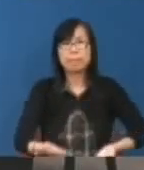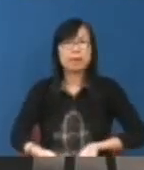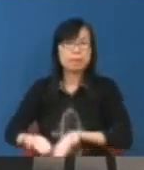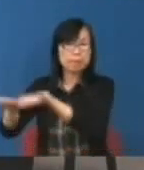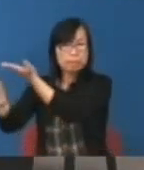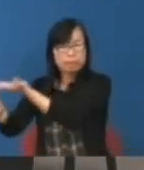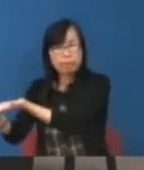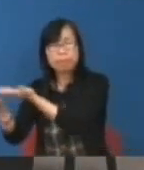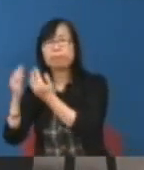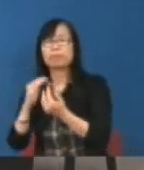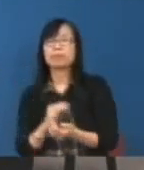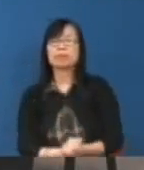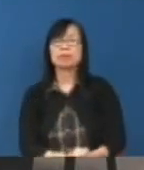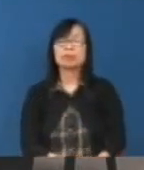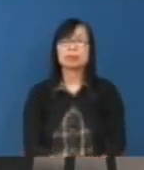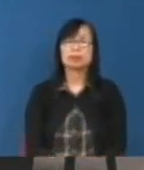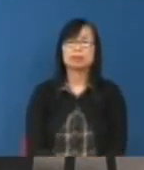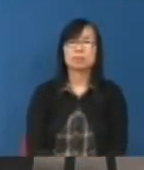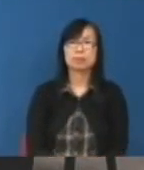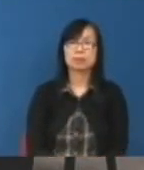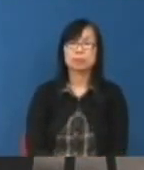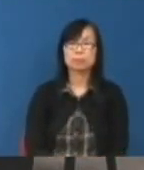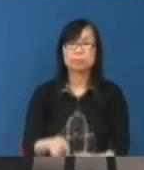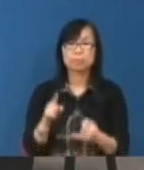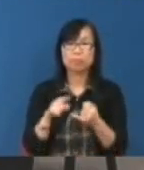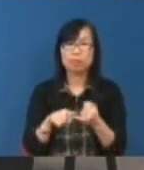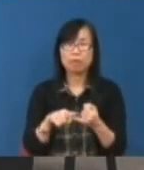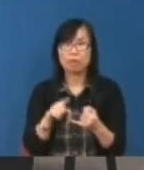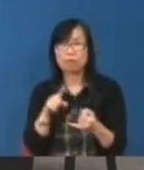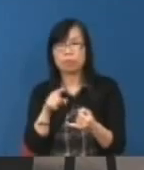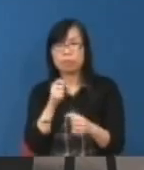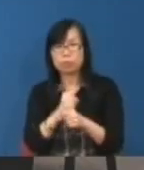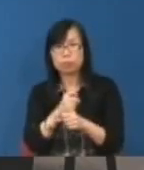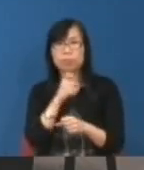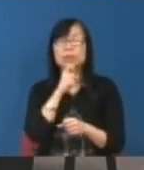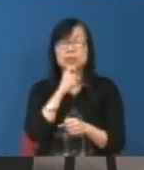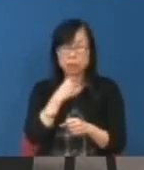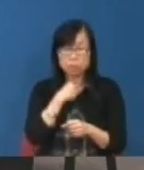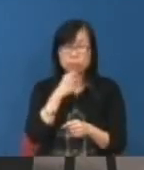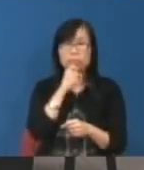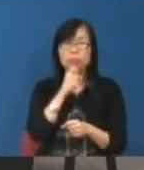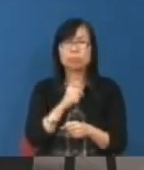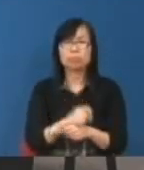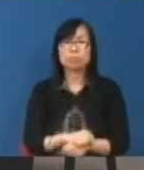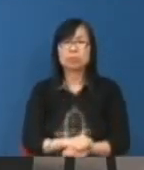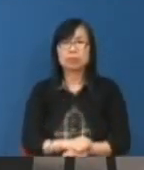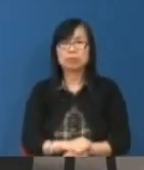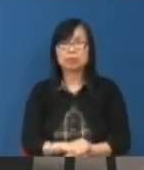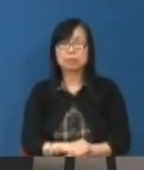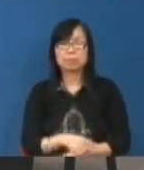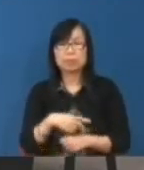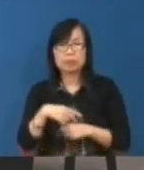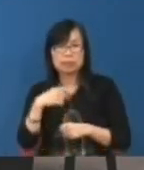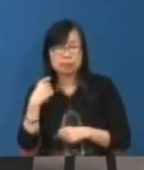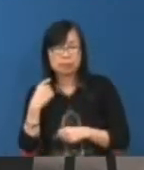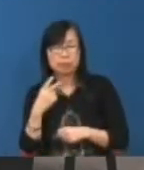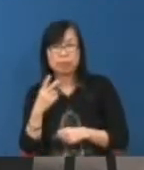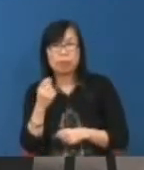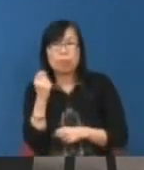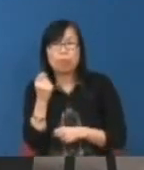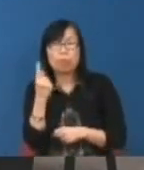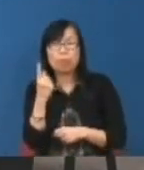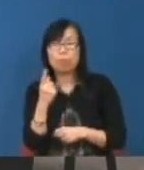嗰個決議。咁後來咧，佢搞搞又唔係咯，又話要有咯喎，都係來回選票。二來咧，原來